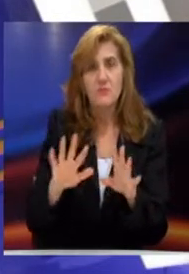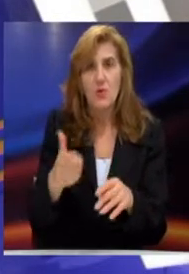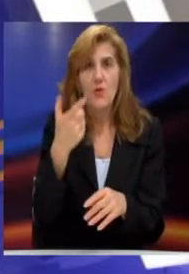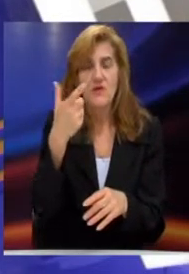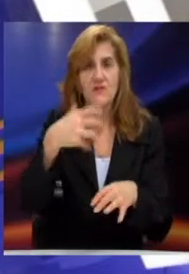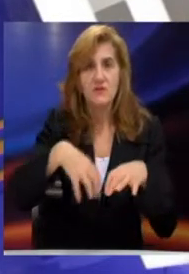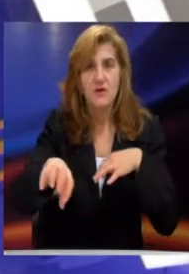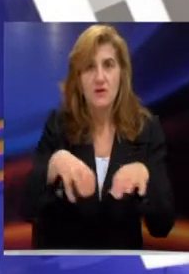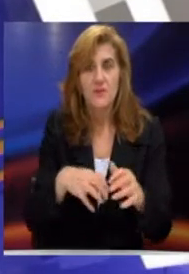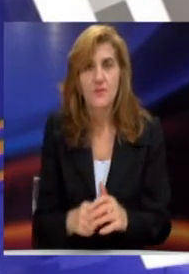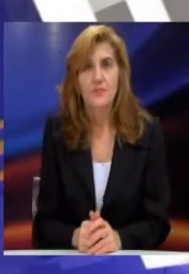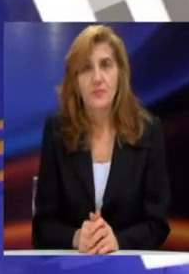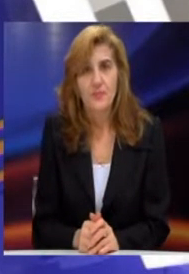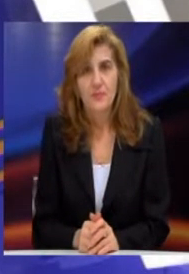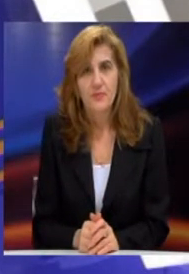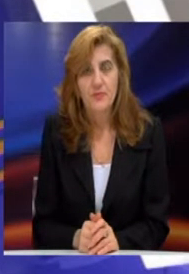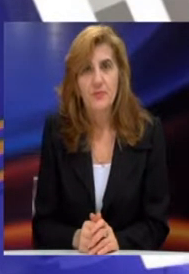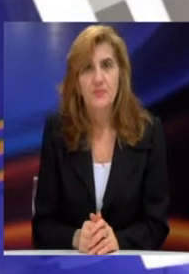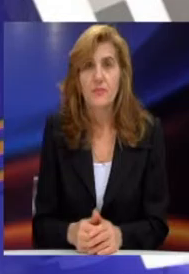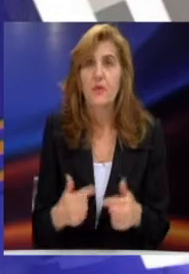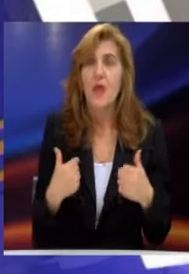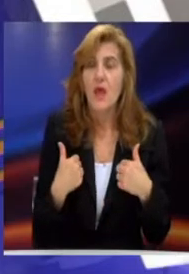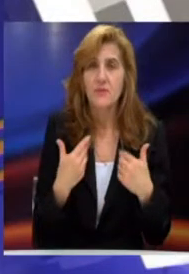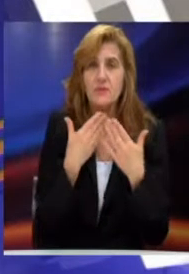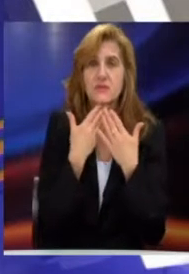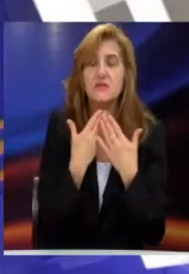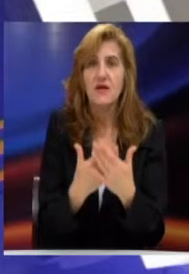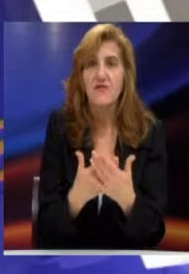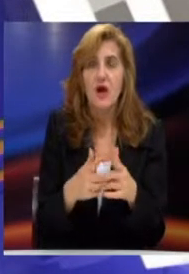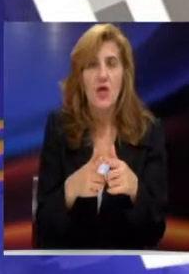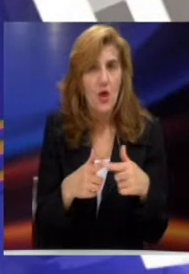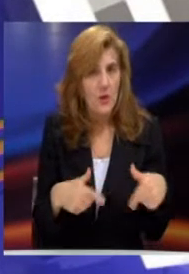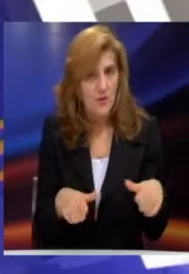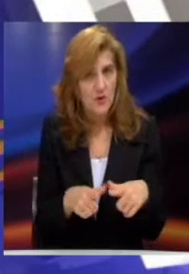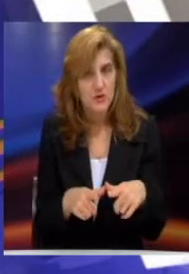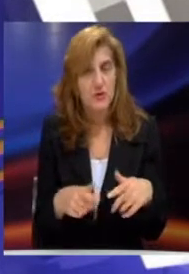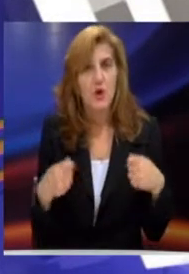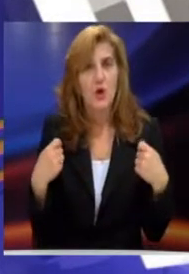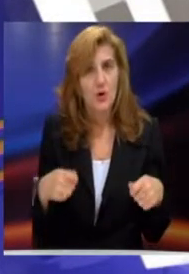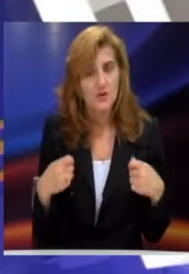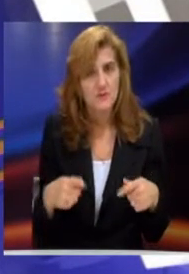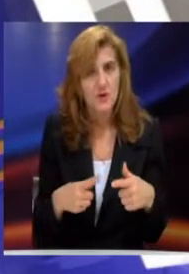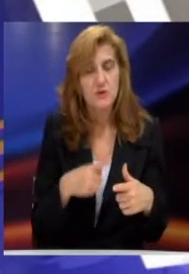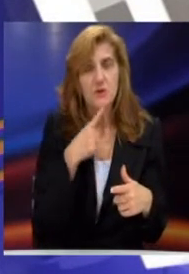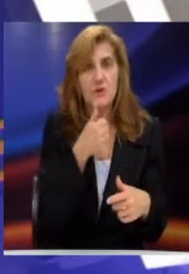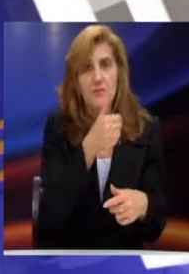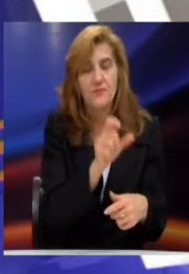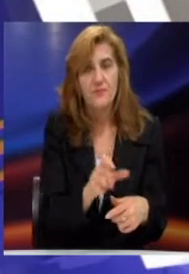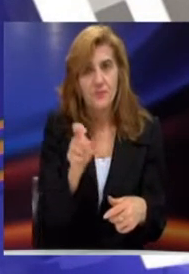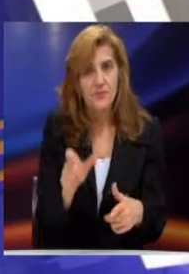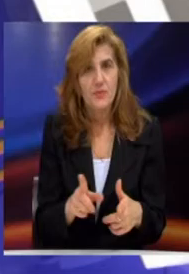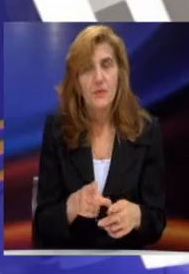od 200 naših sugrađana. Ja bih se zahvalio posebno i gospodinu Vilancenu i gospodinu Đuričeku